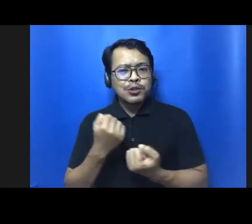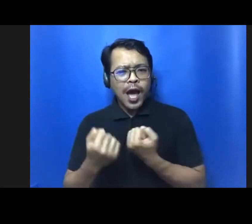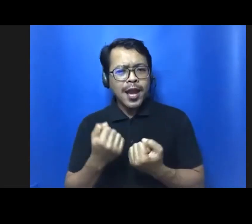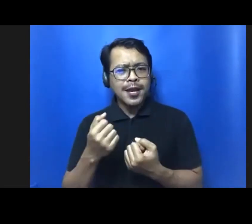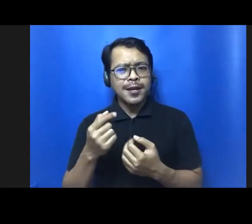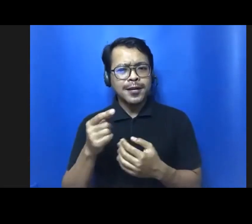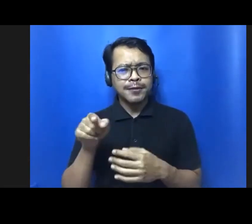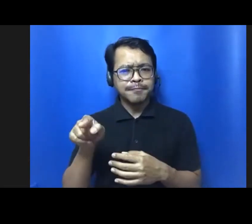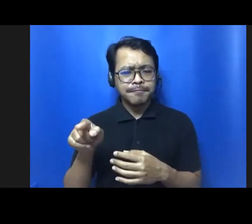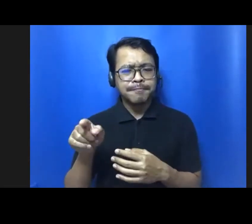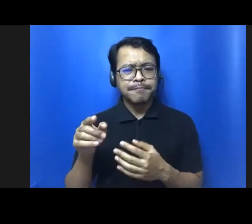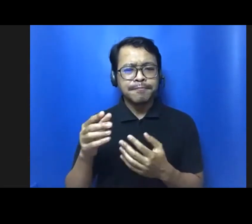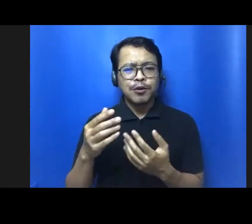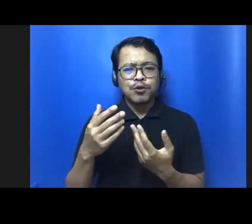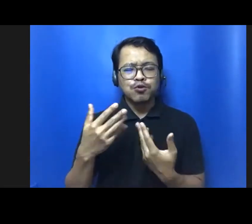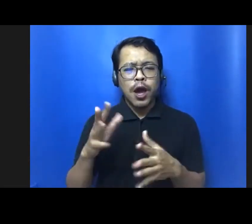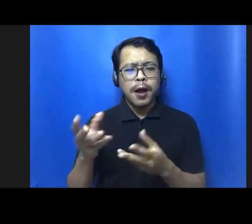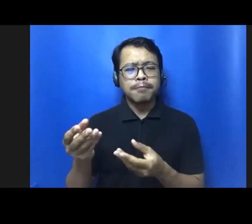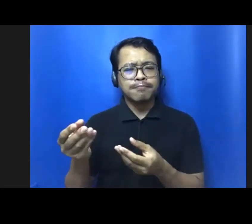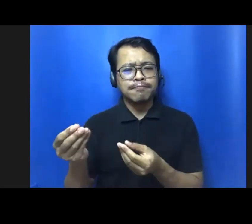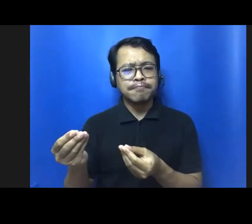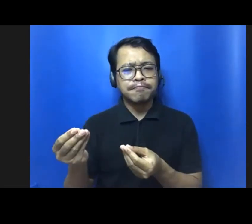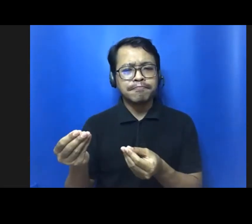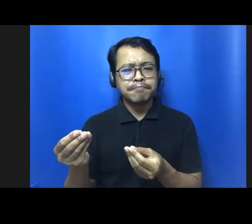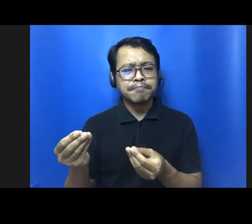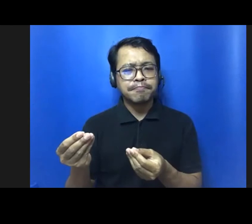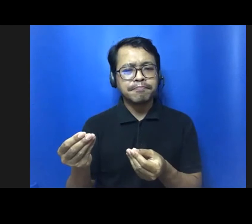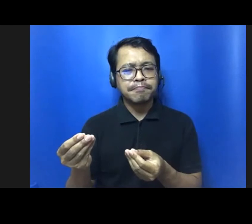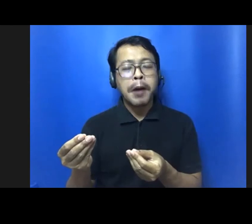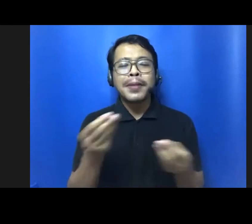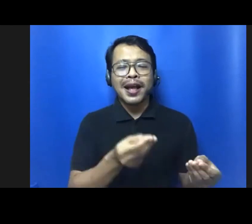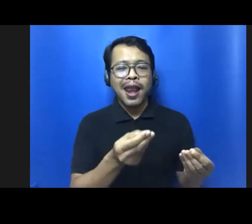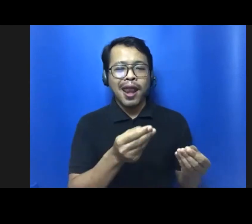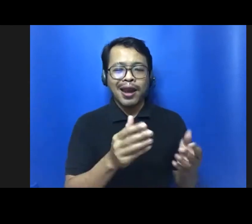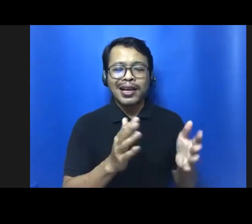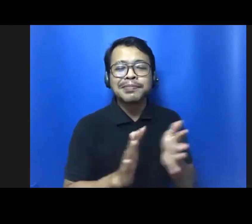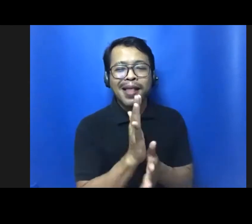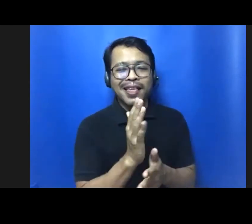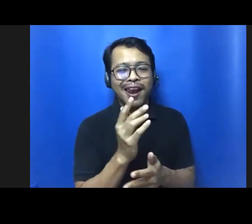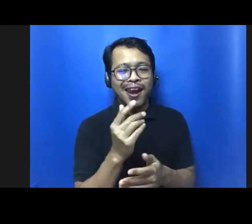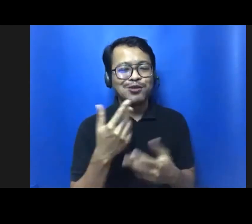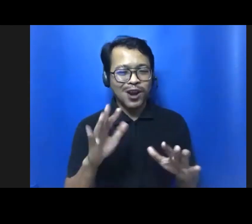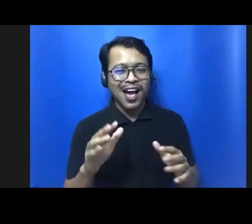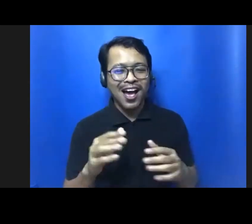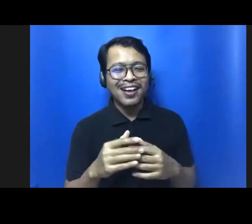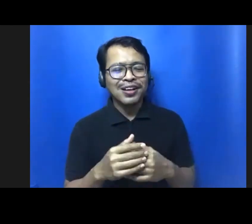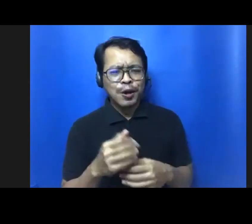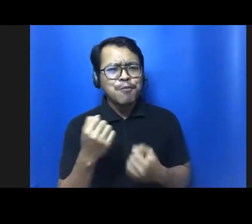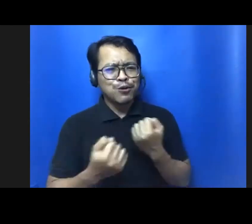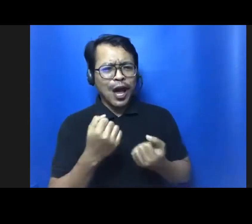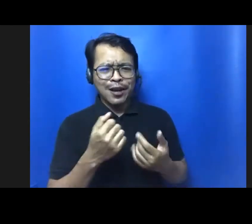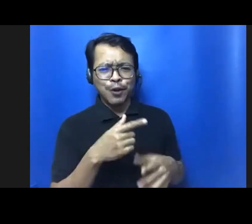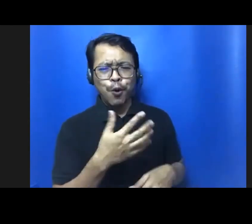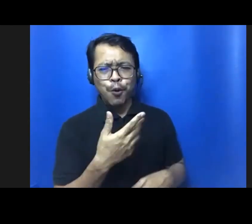ada kuota yang diatur dalam perundang-undangan, sudah mulai ada yang ingin menerima tenaga